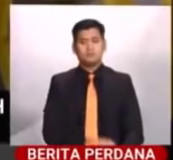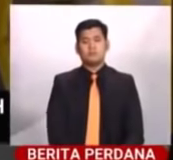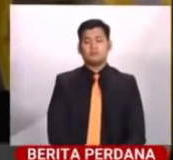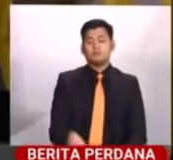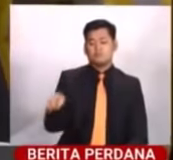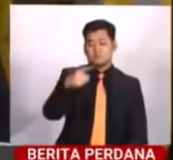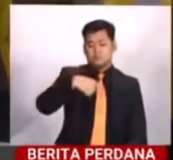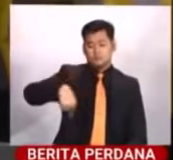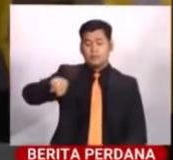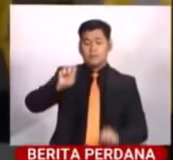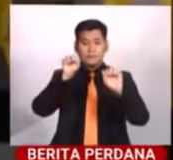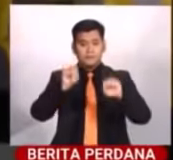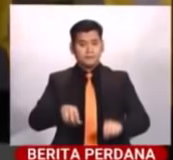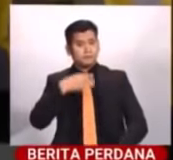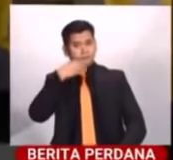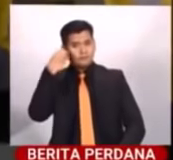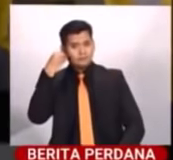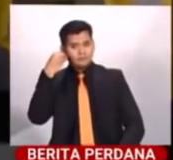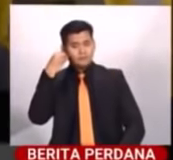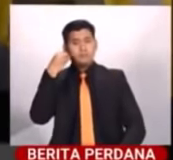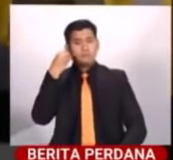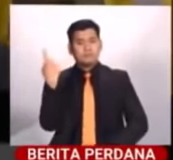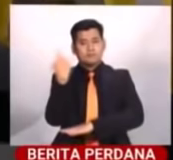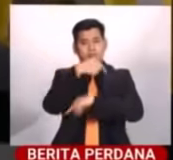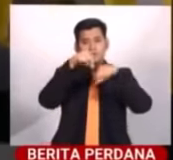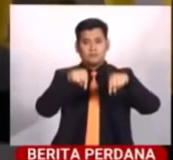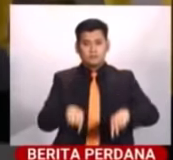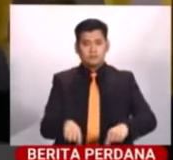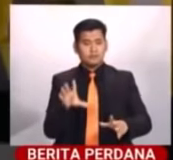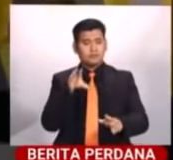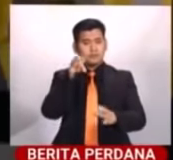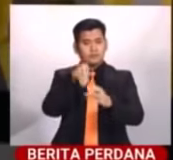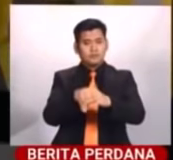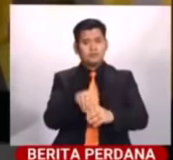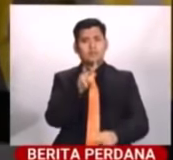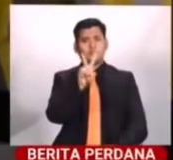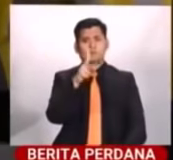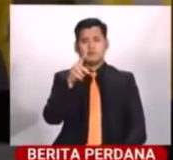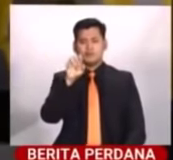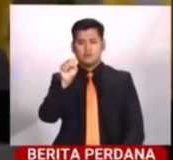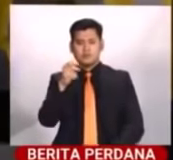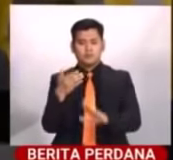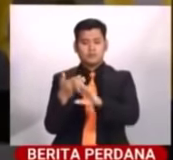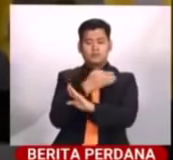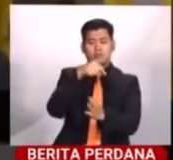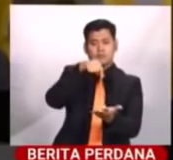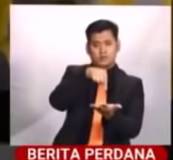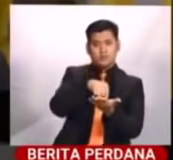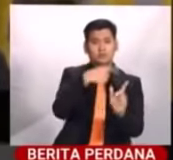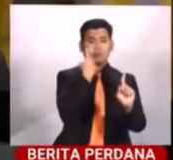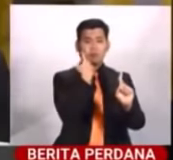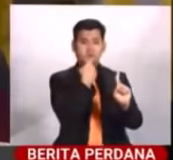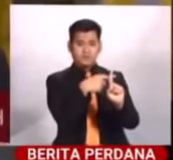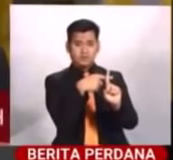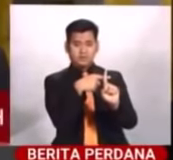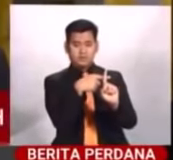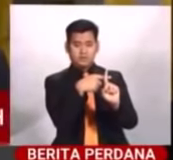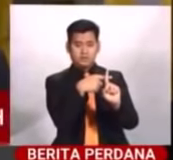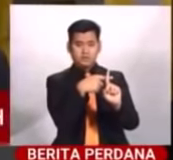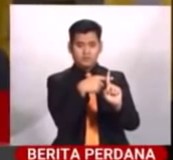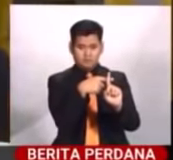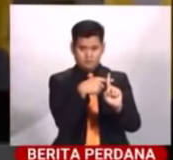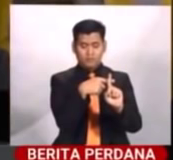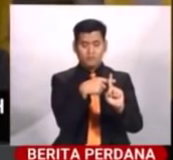Mereka yang dibenarkan pulang hari ini termasuklah 2 kes yang sebelum ini positif COVID, ingat,